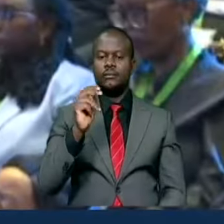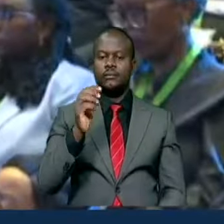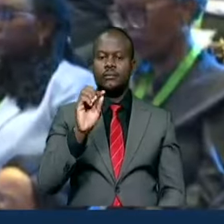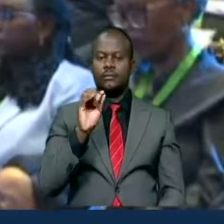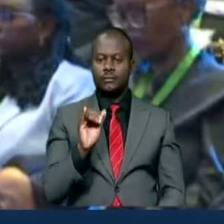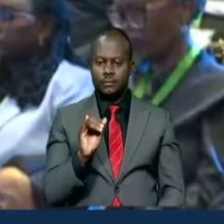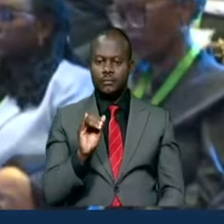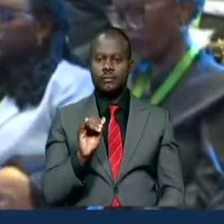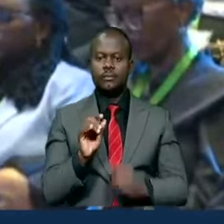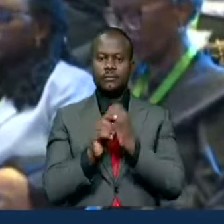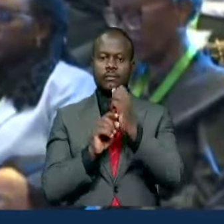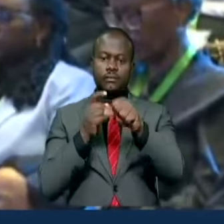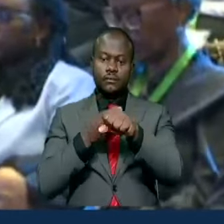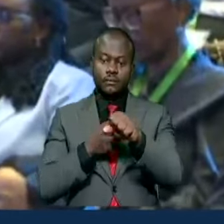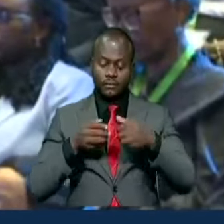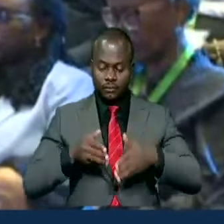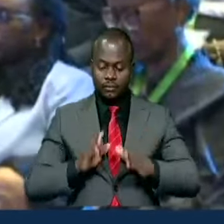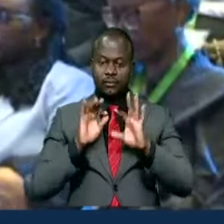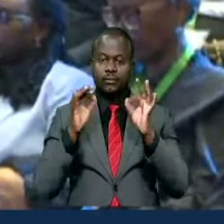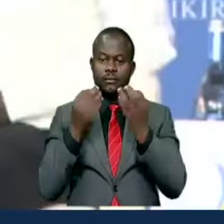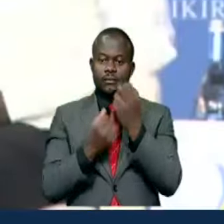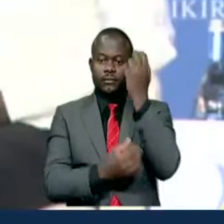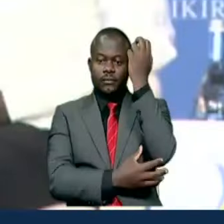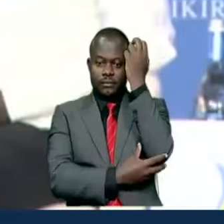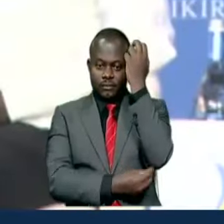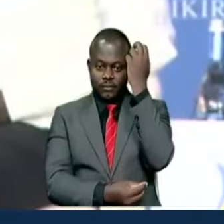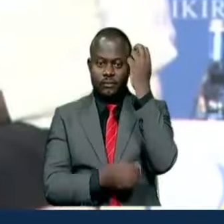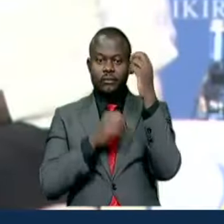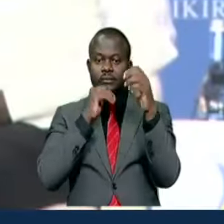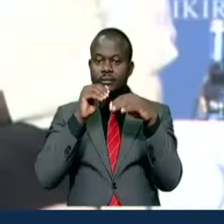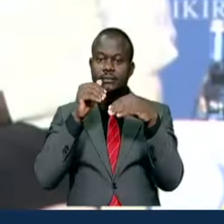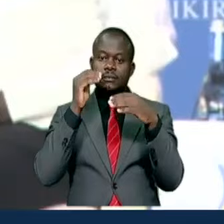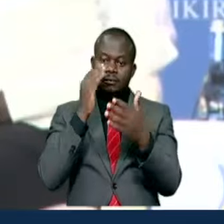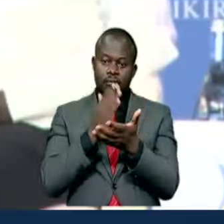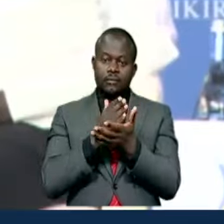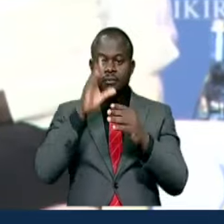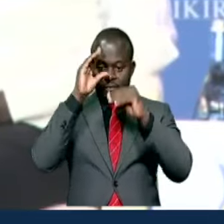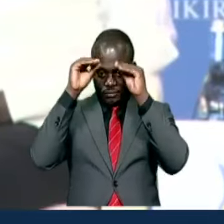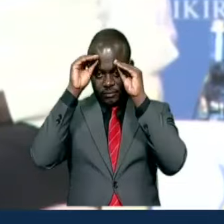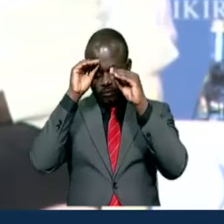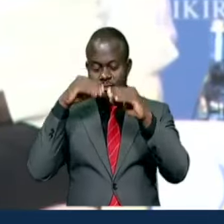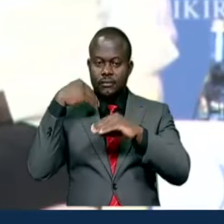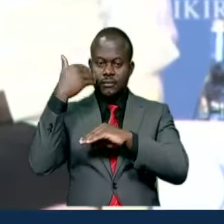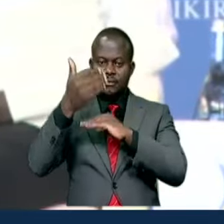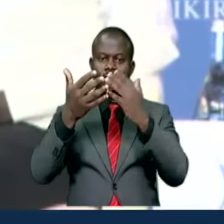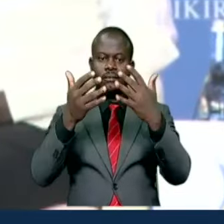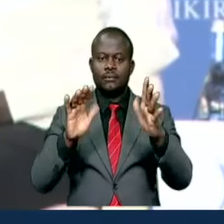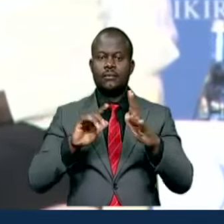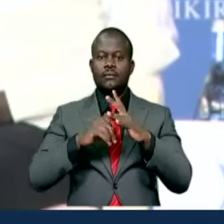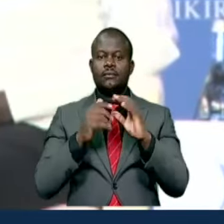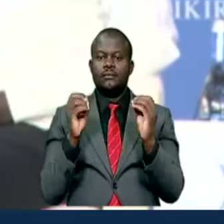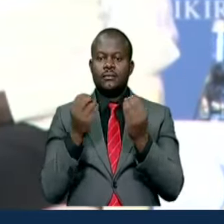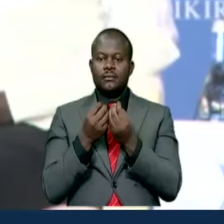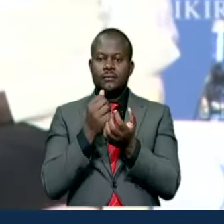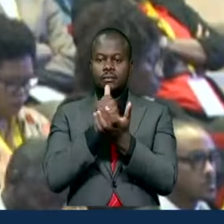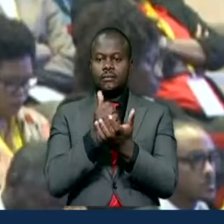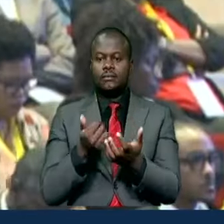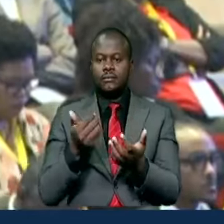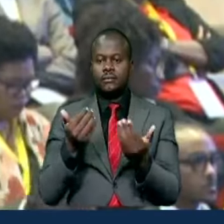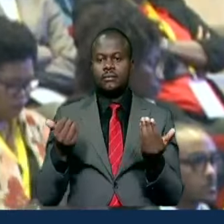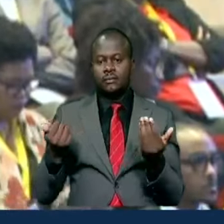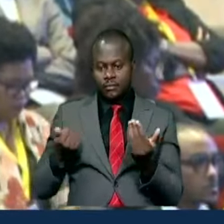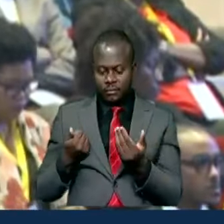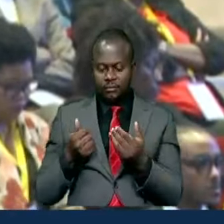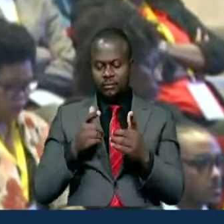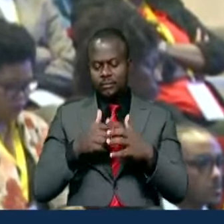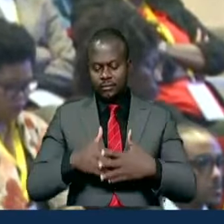Musanze. Kuvukira mu muryango utishoboye ngo ntibyamubujije kwiga akaminuza. Ubu yashinze umuryango ufasha abangavu batewe